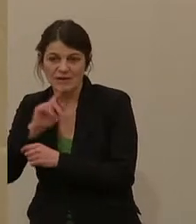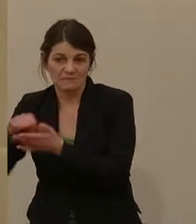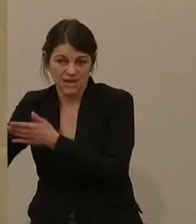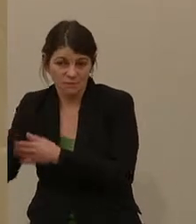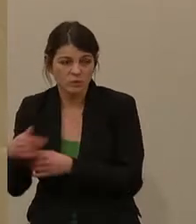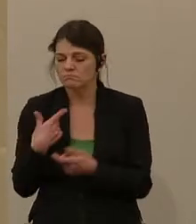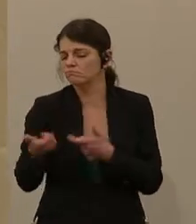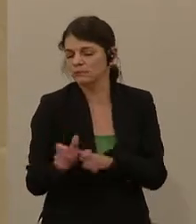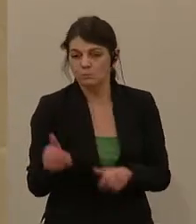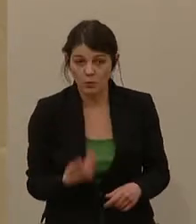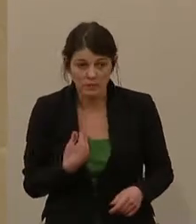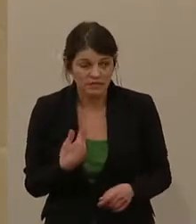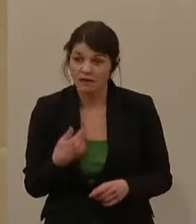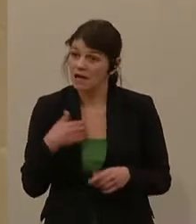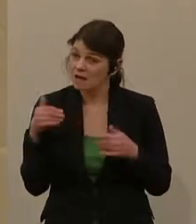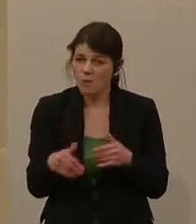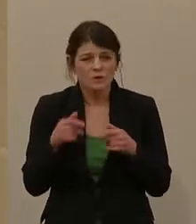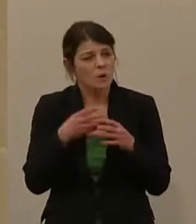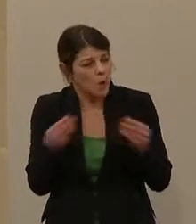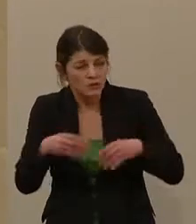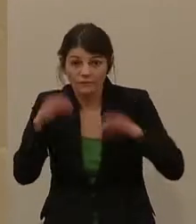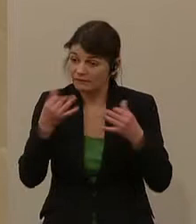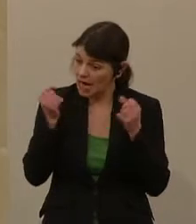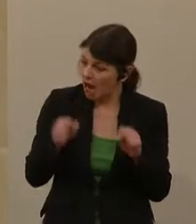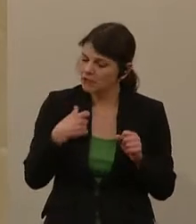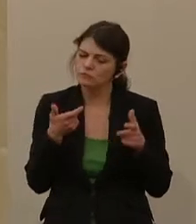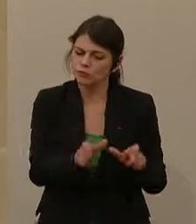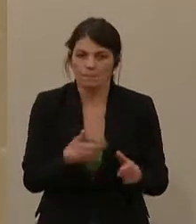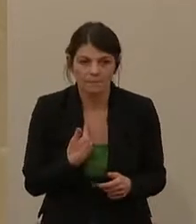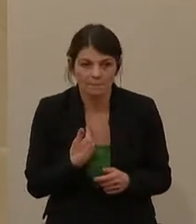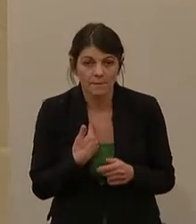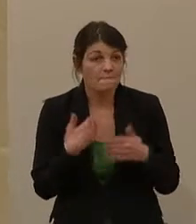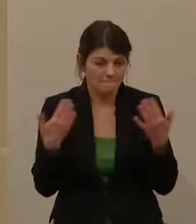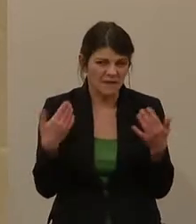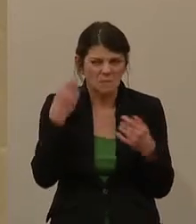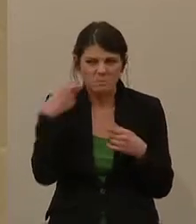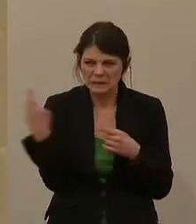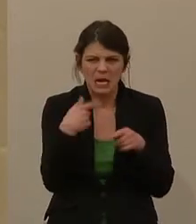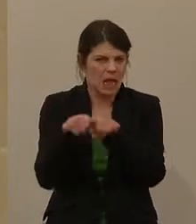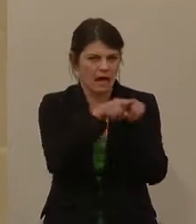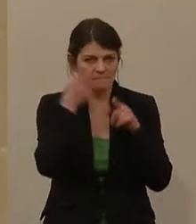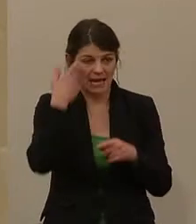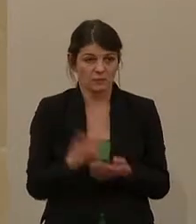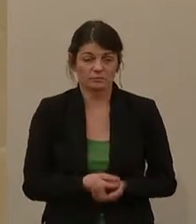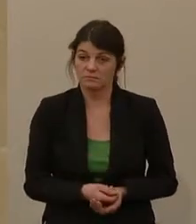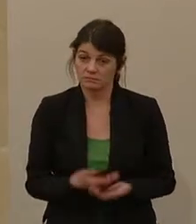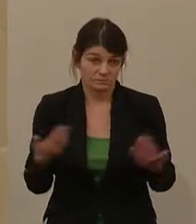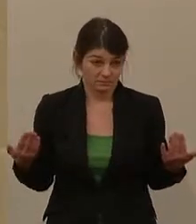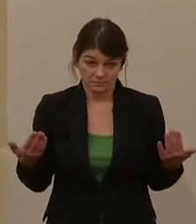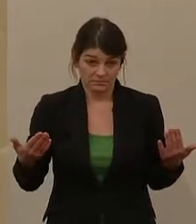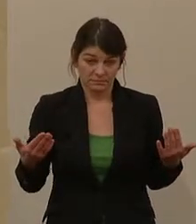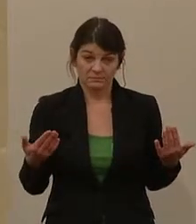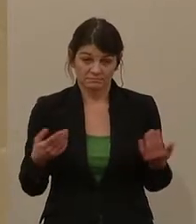selbstverständlich Mittel und Wege finden müssen, wie wir das bewerkstelligen können. Denn es verstößt halt einmal zutiefst